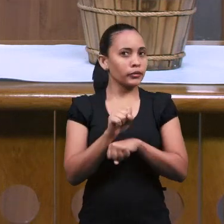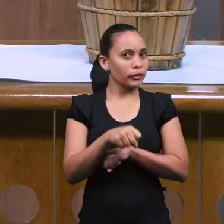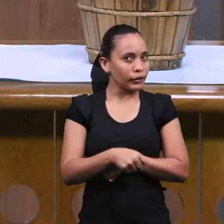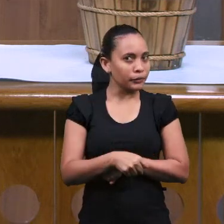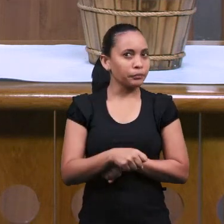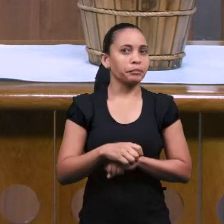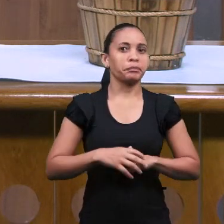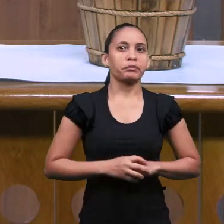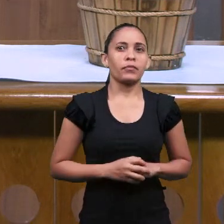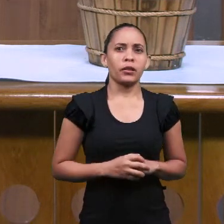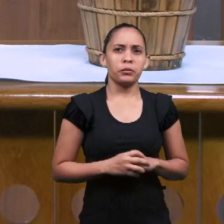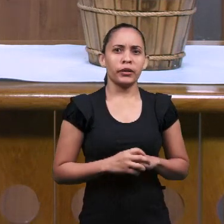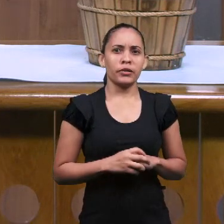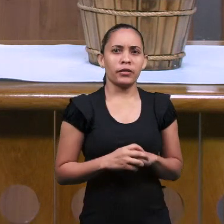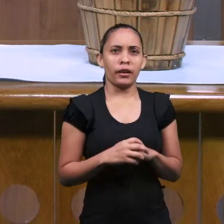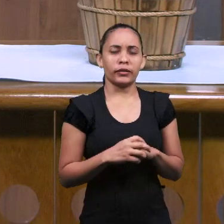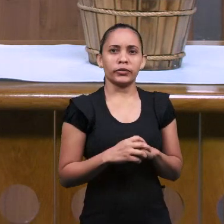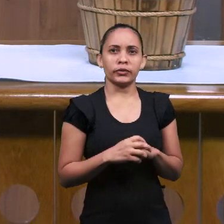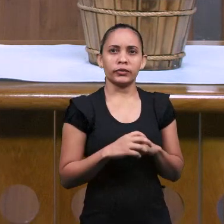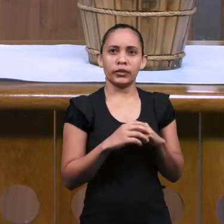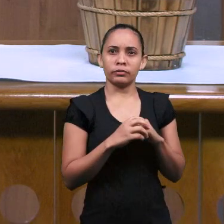Donc,